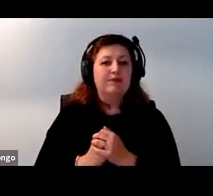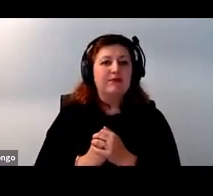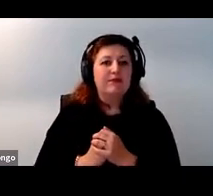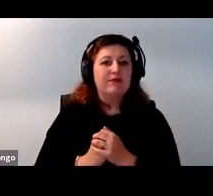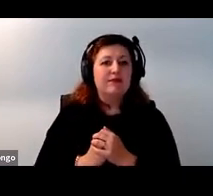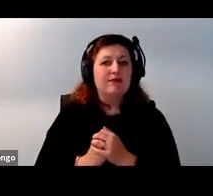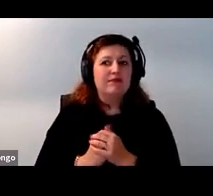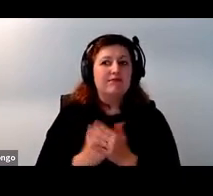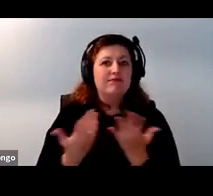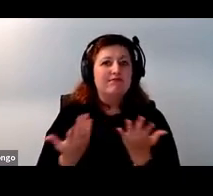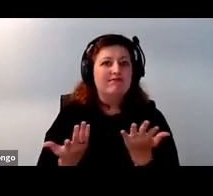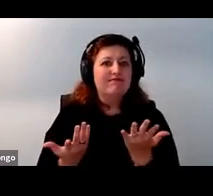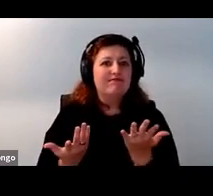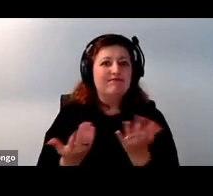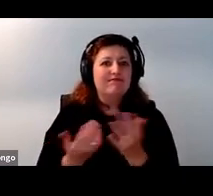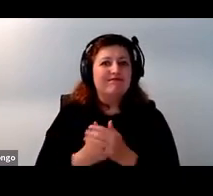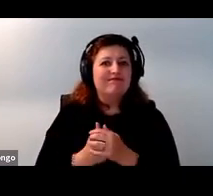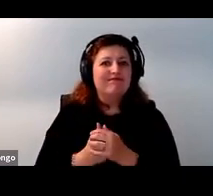Chiedo